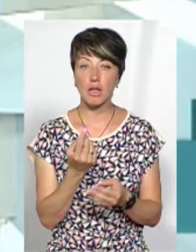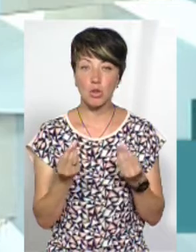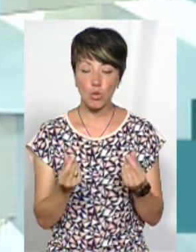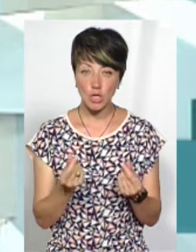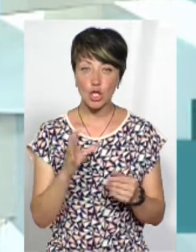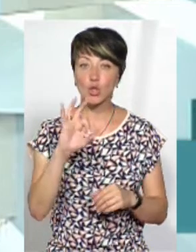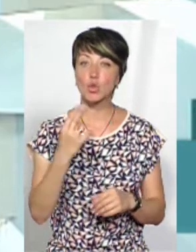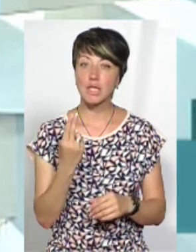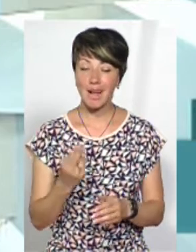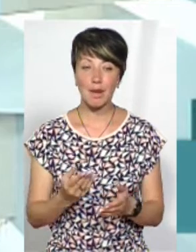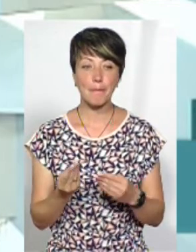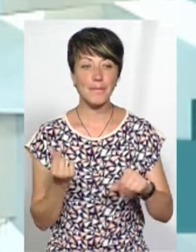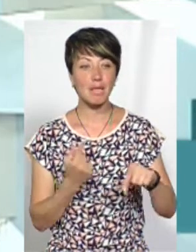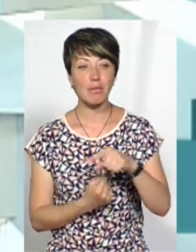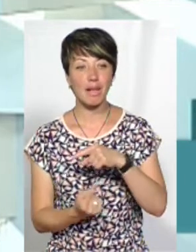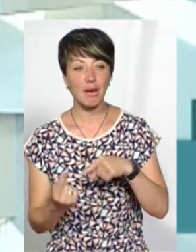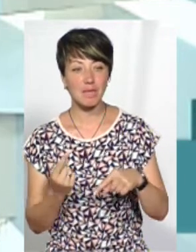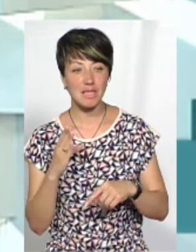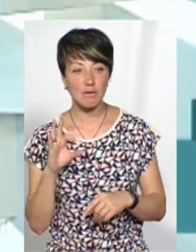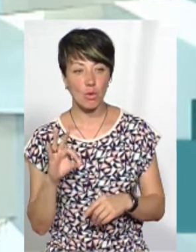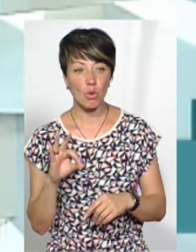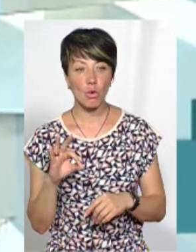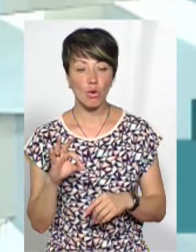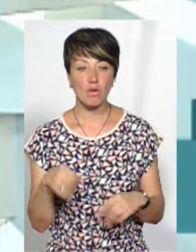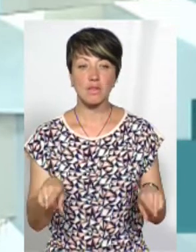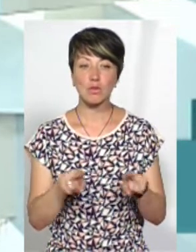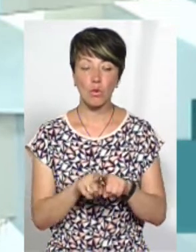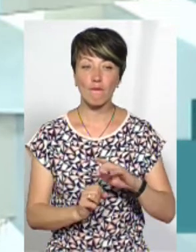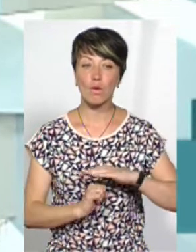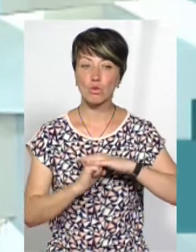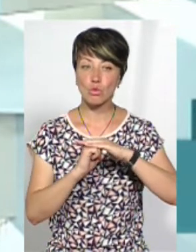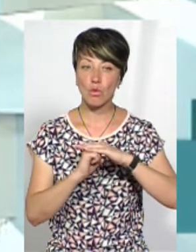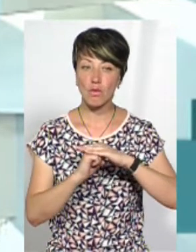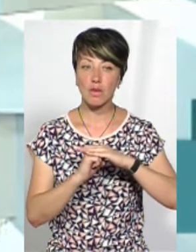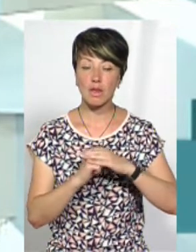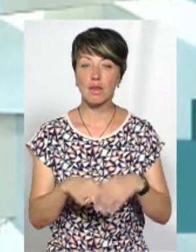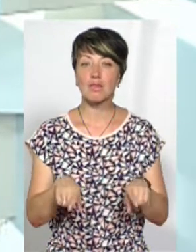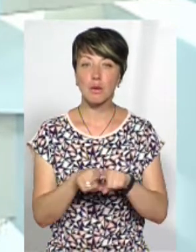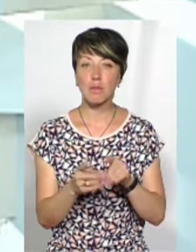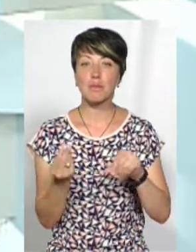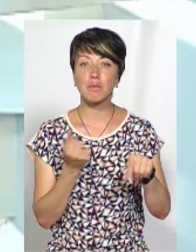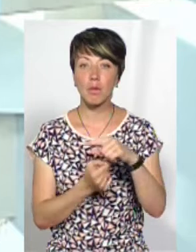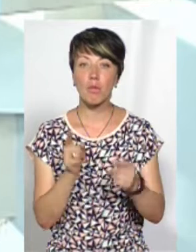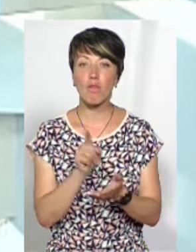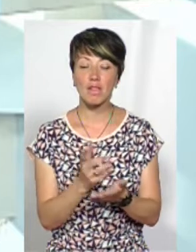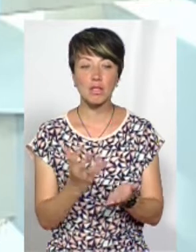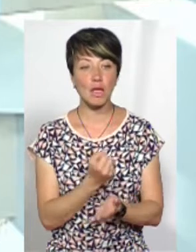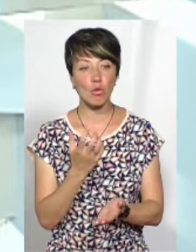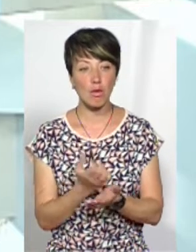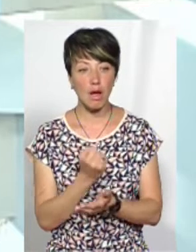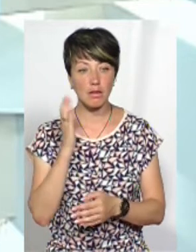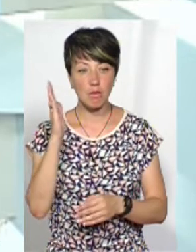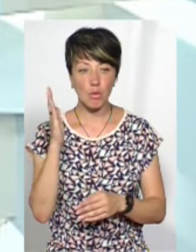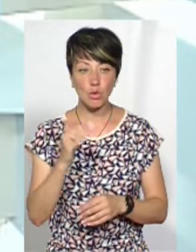все-таки соціальне підприємництво, воно все одно в основі своєї підприємництва, тобто воно повинно заробляти